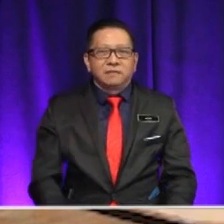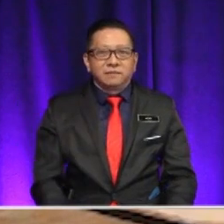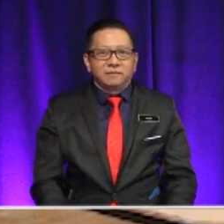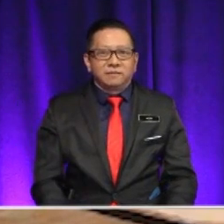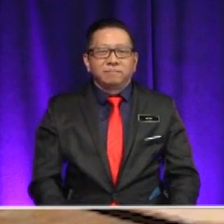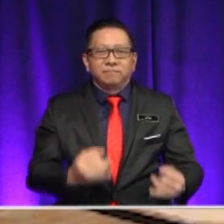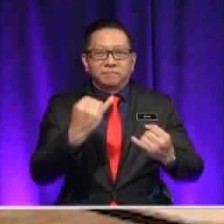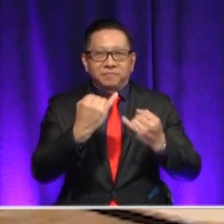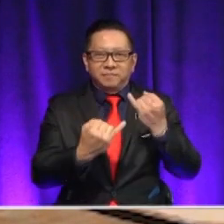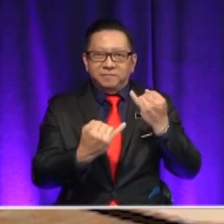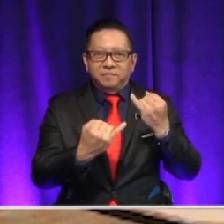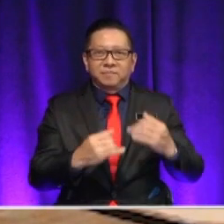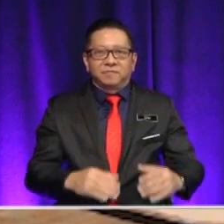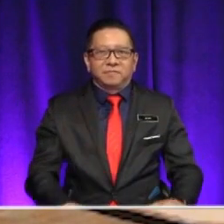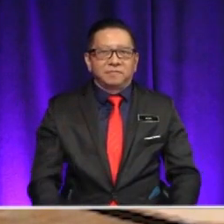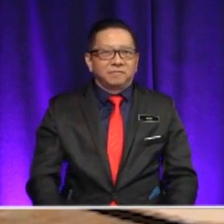ada.